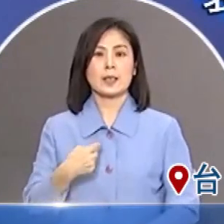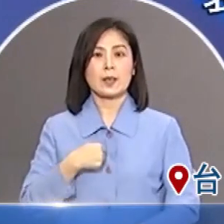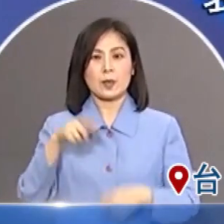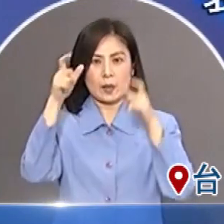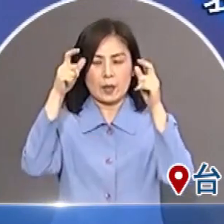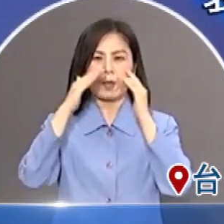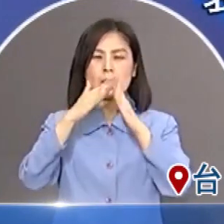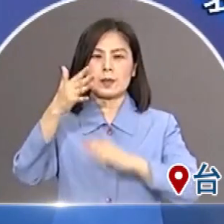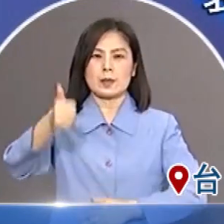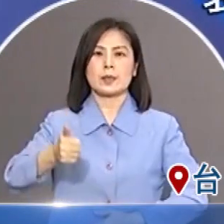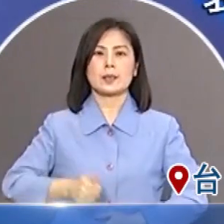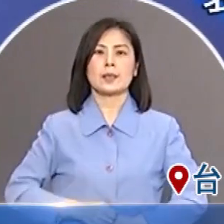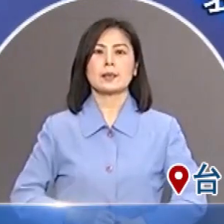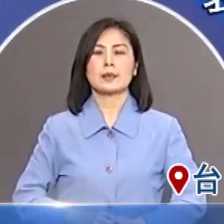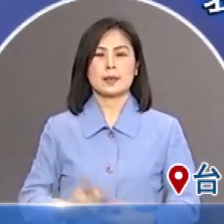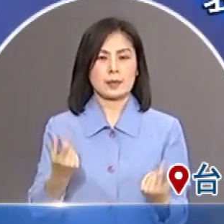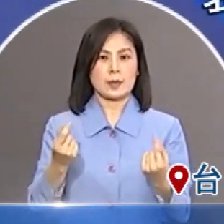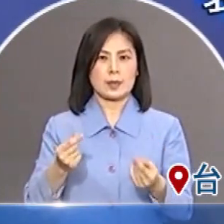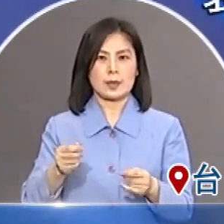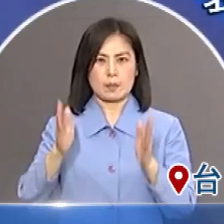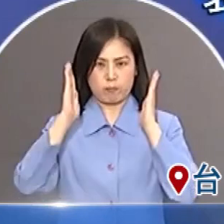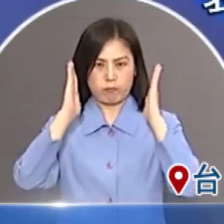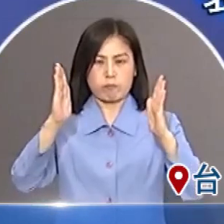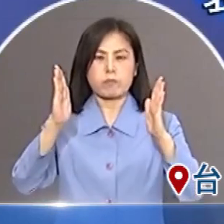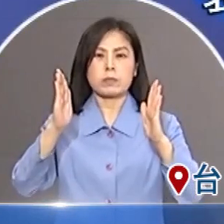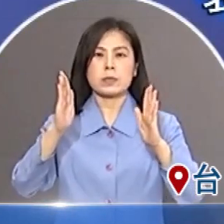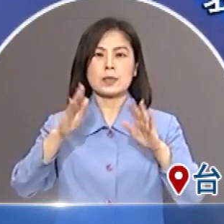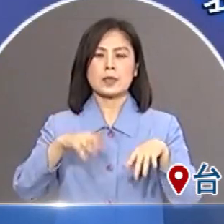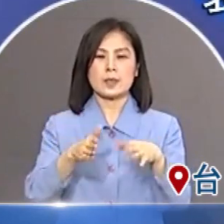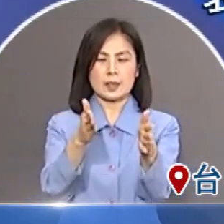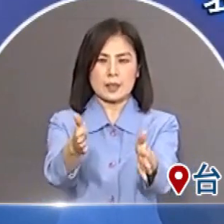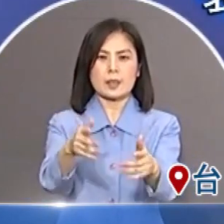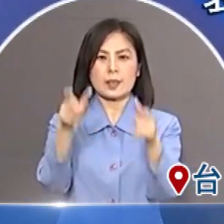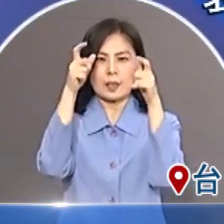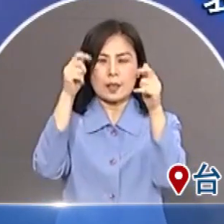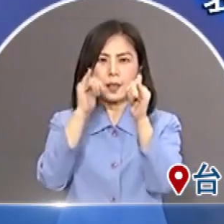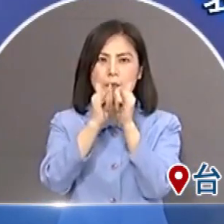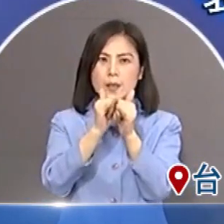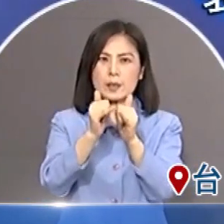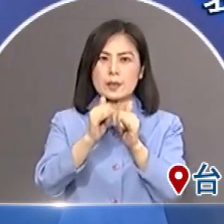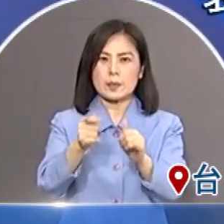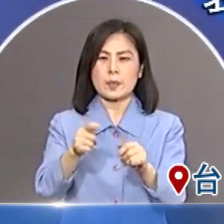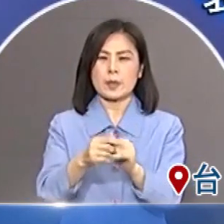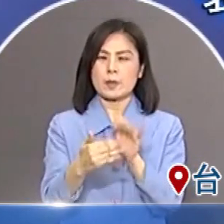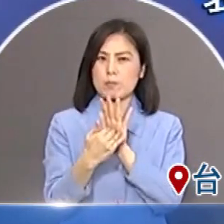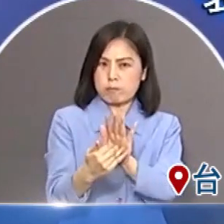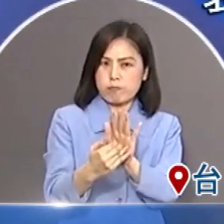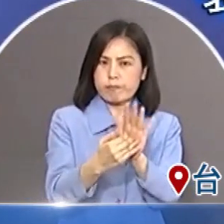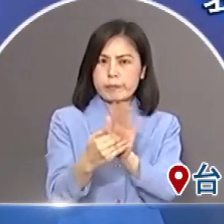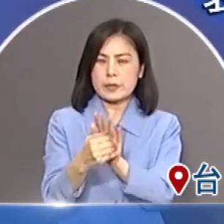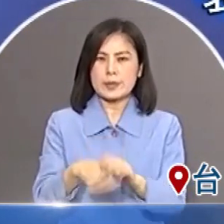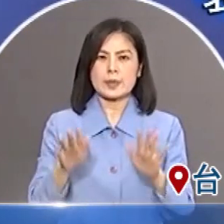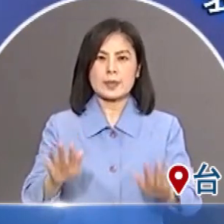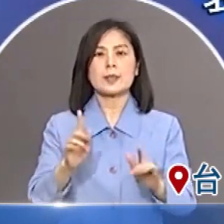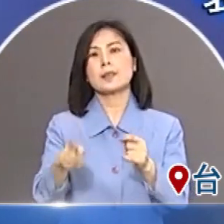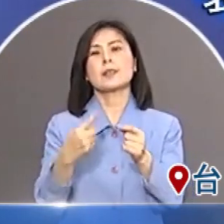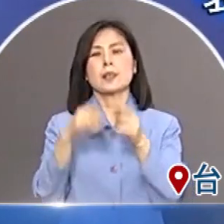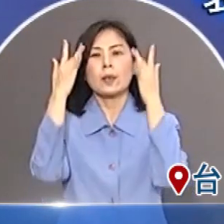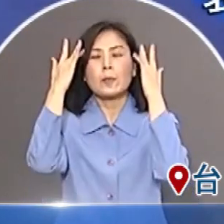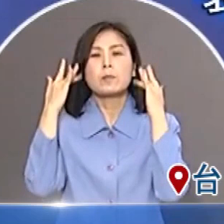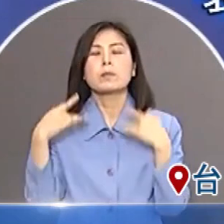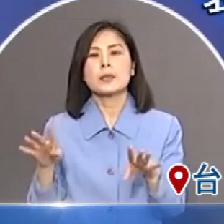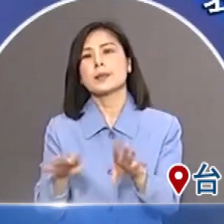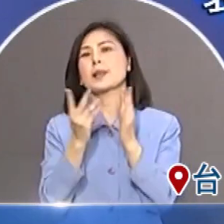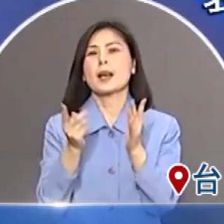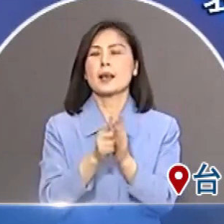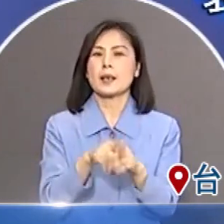我在这里要郑重向高雄市民所有的朋友，高雄市要正式向毒品宣战，从今年暑假开始我们就开